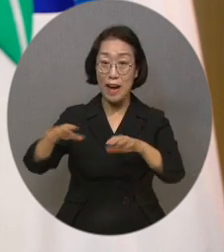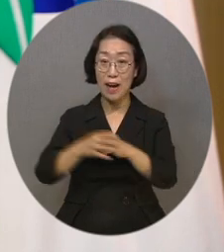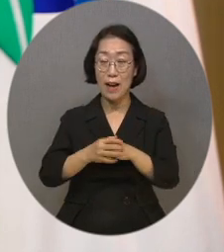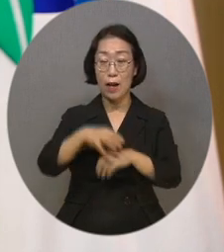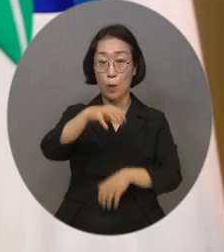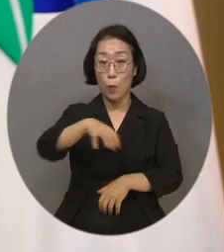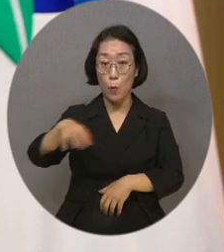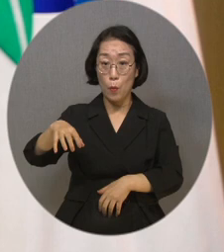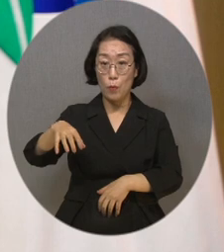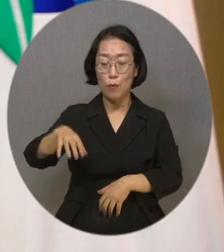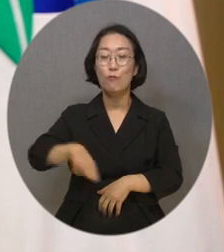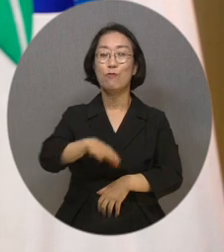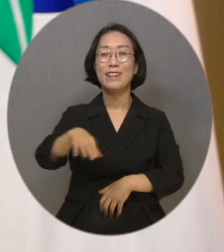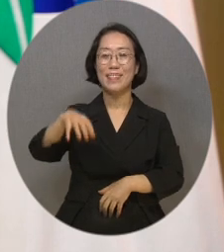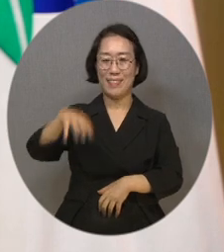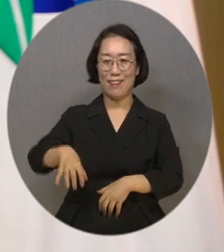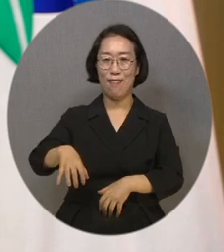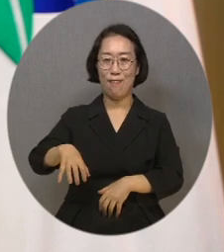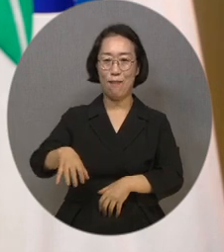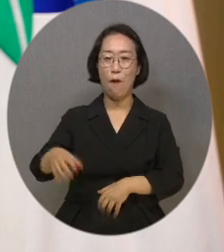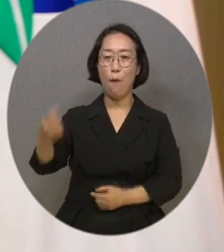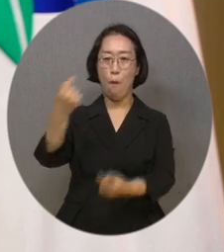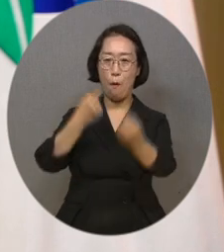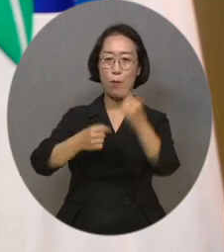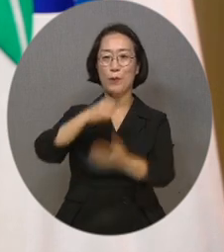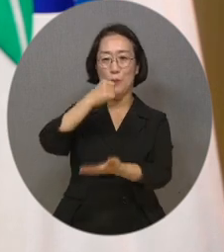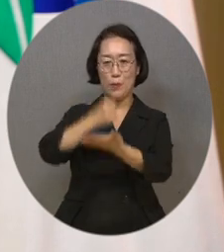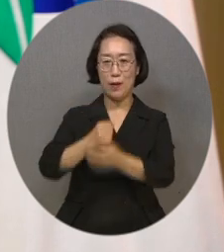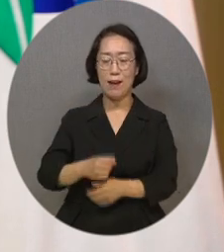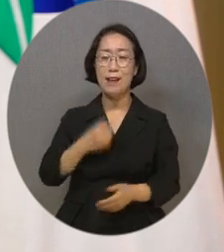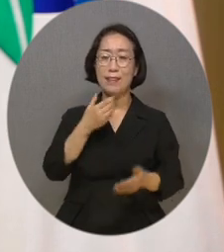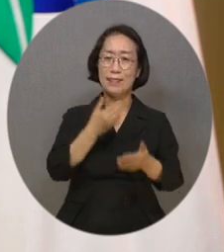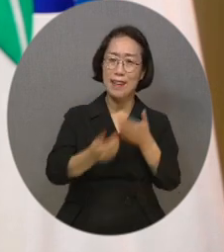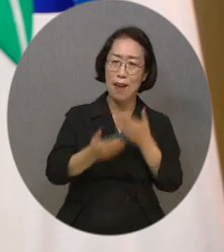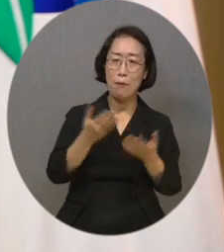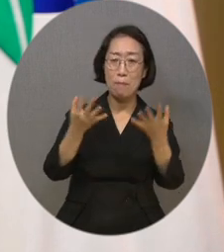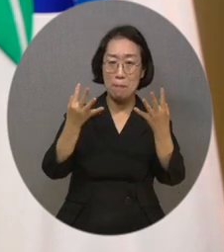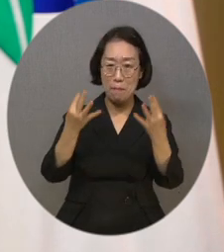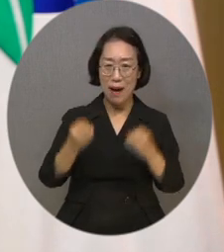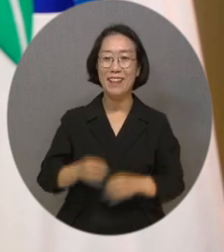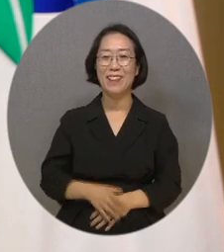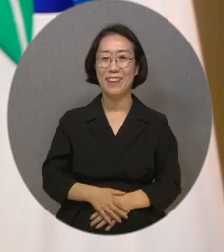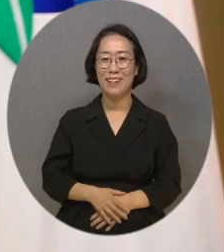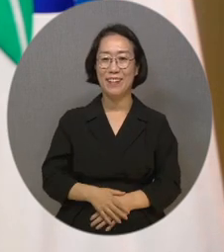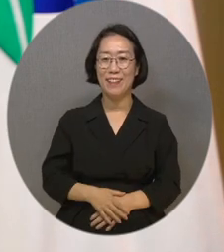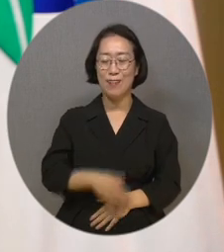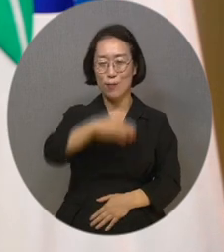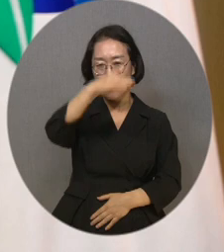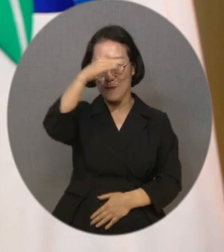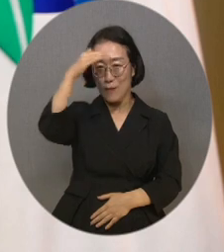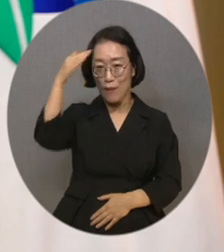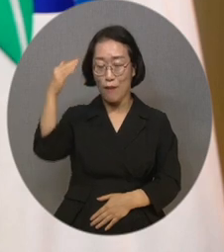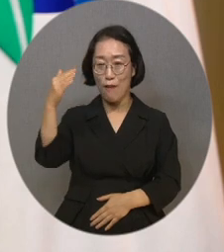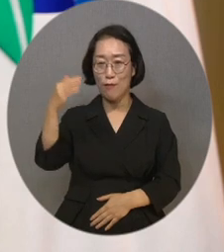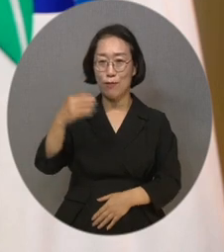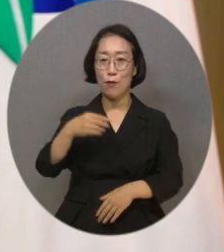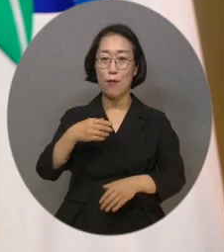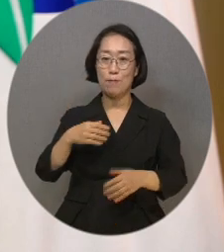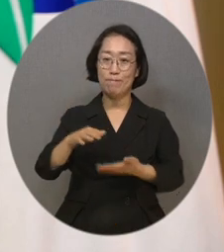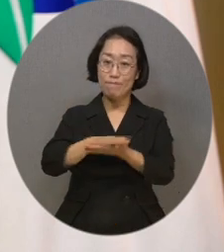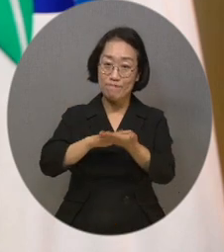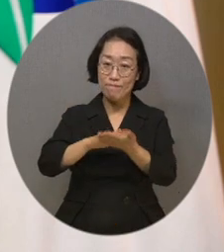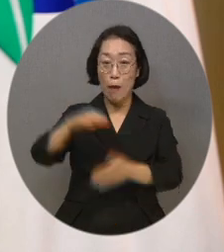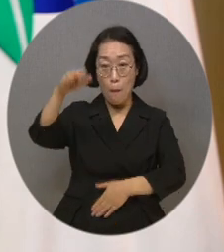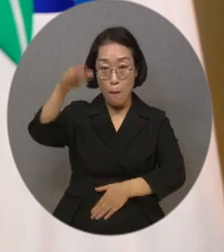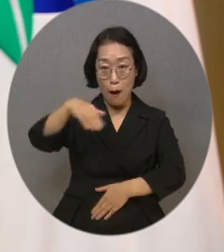대상지로 우리 고창을 적극 추천합니다. 특히 체험거리가 많은 우리 고창에 바캉스를 오시기를 좀 부탁을 드리고,